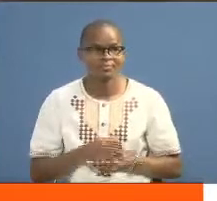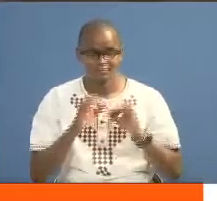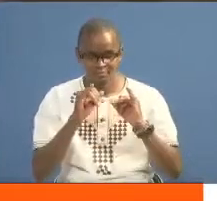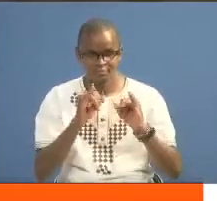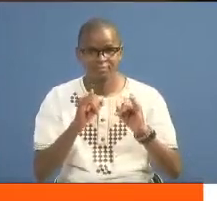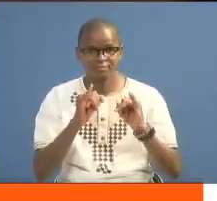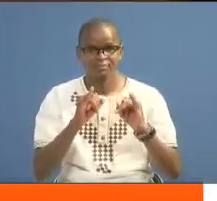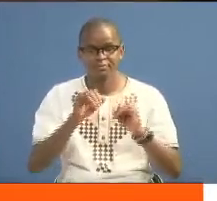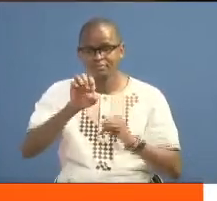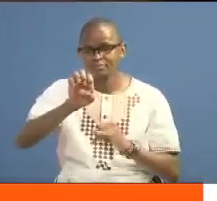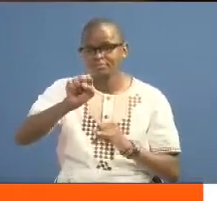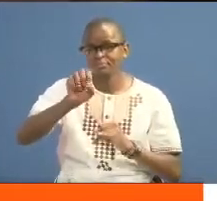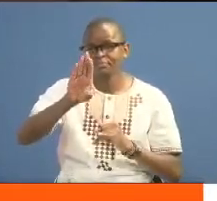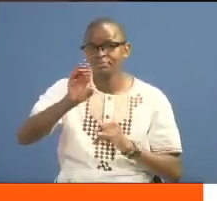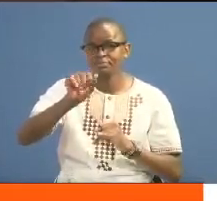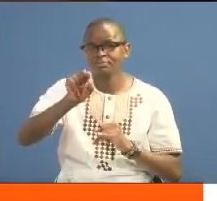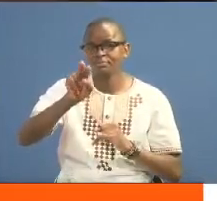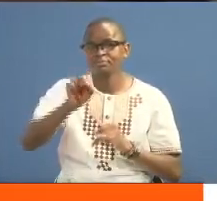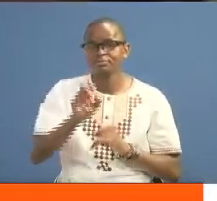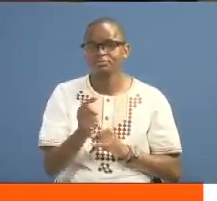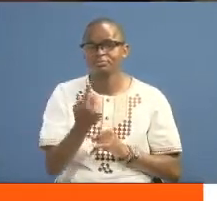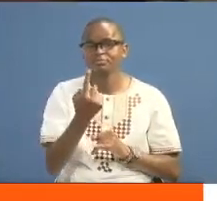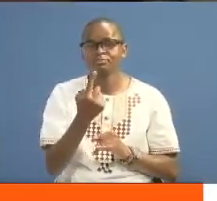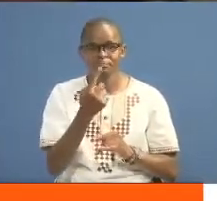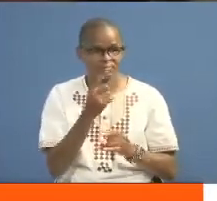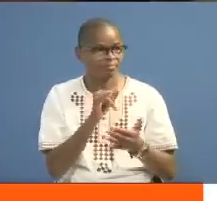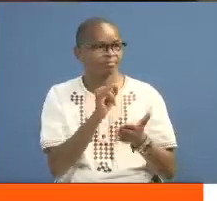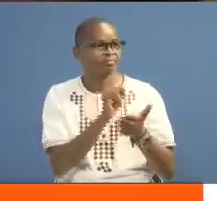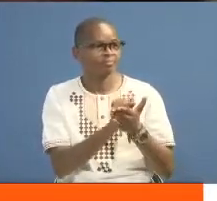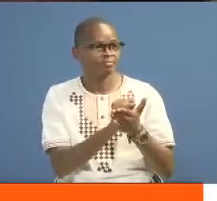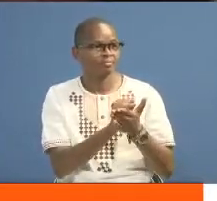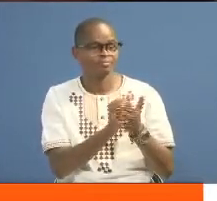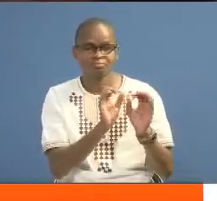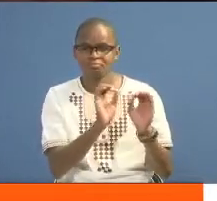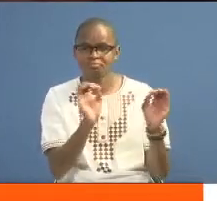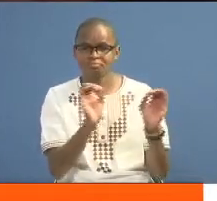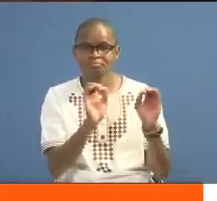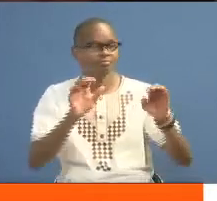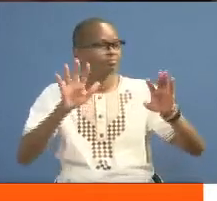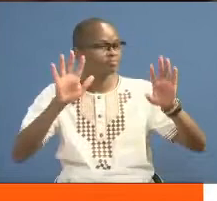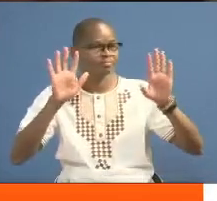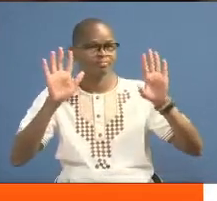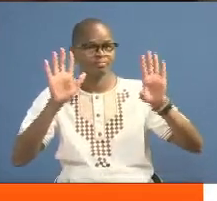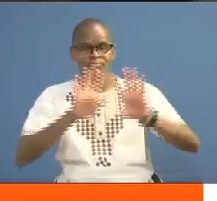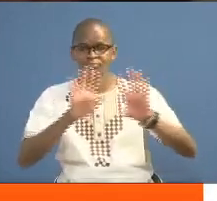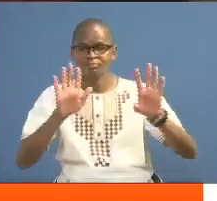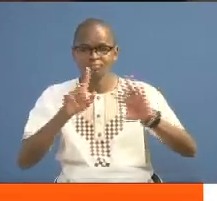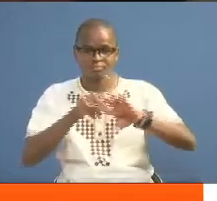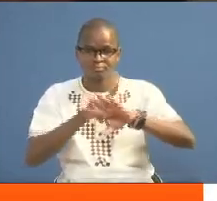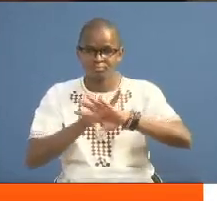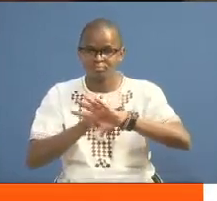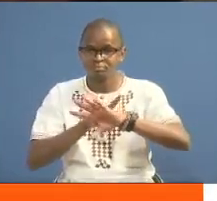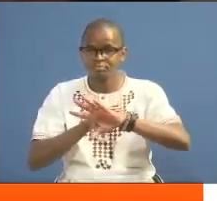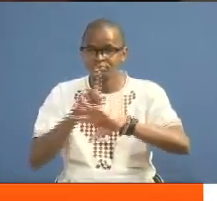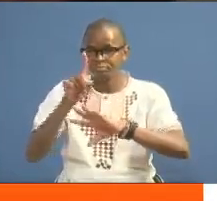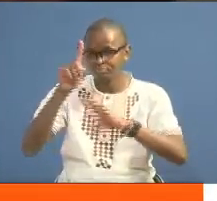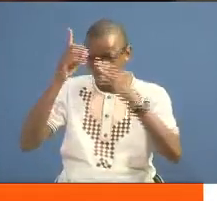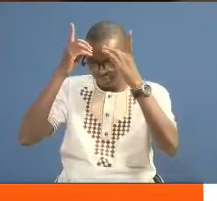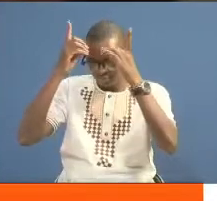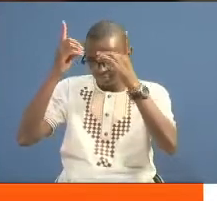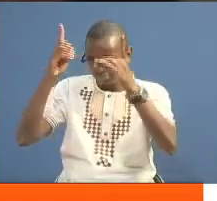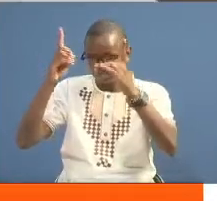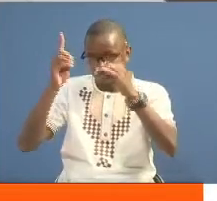sasa Esbon anashikilia msimamo wa kuwa kamwe hata kufa moyo hadi pale ambapo ndoto